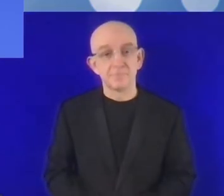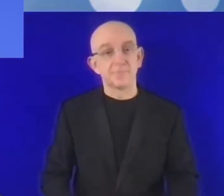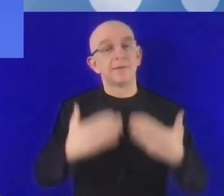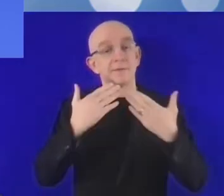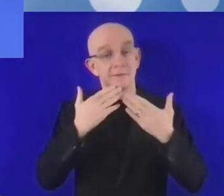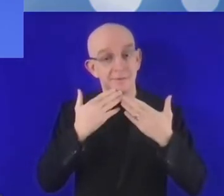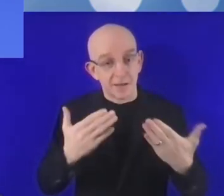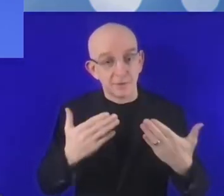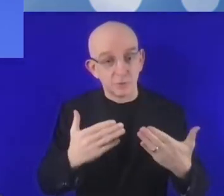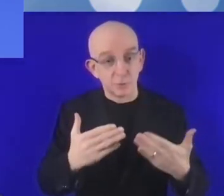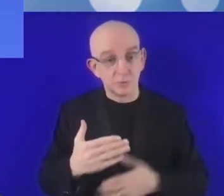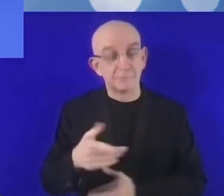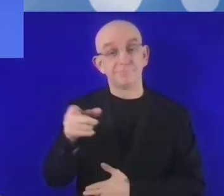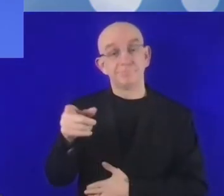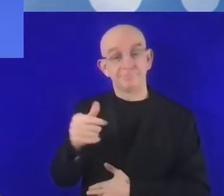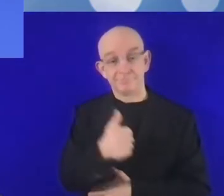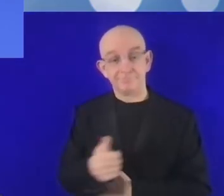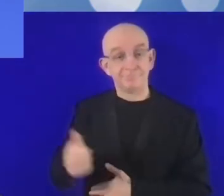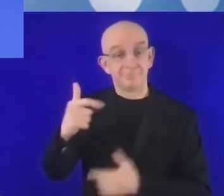Secretary-General Antonio Guterres. Merci beaucoup.